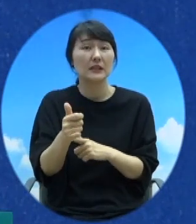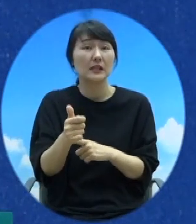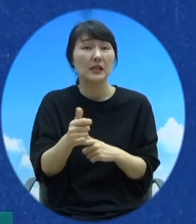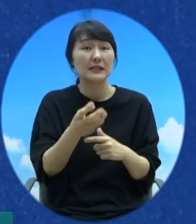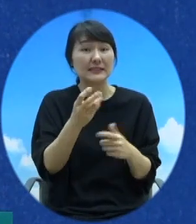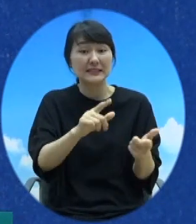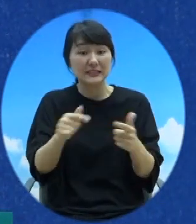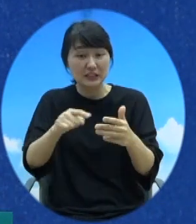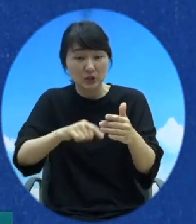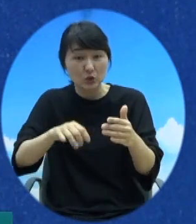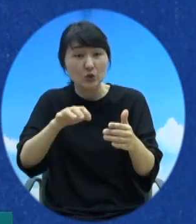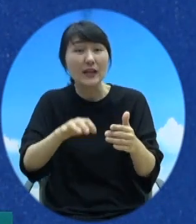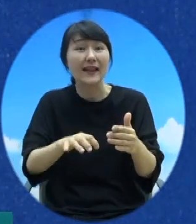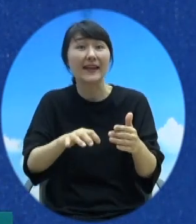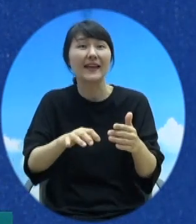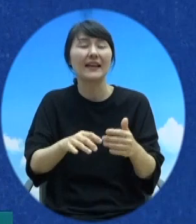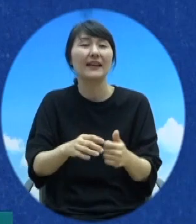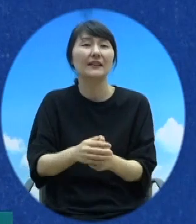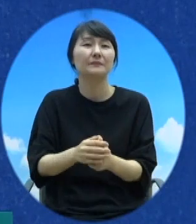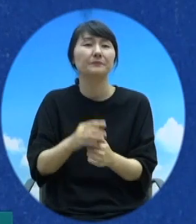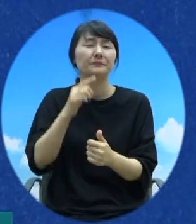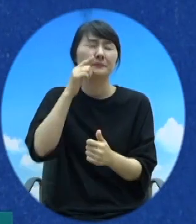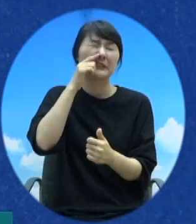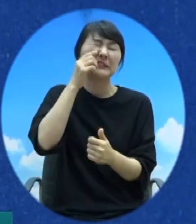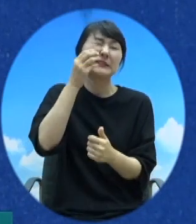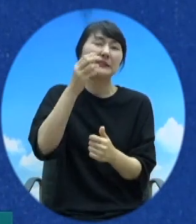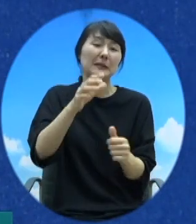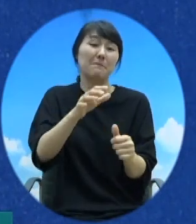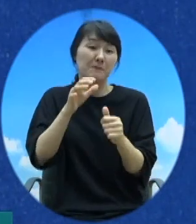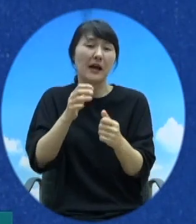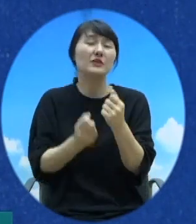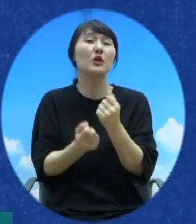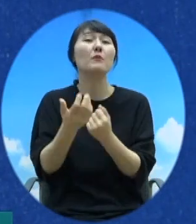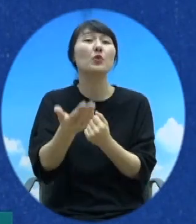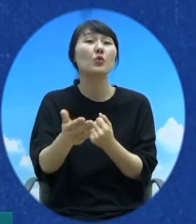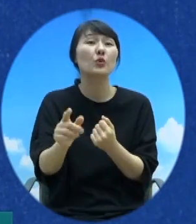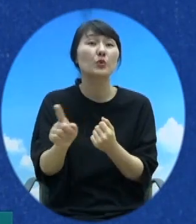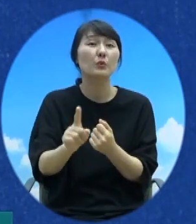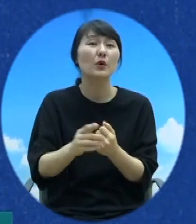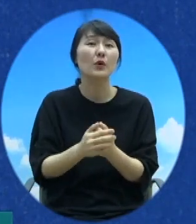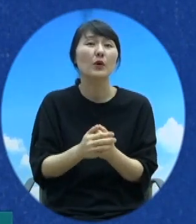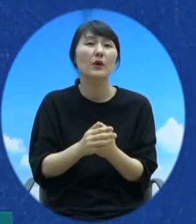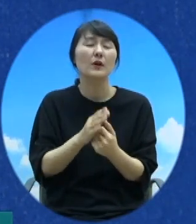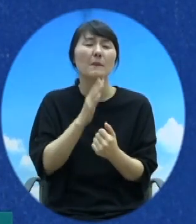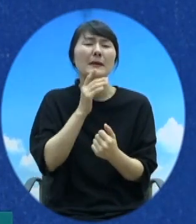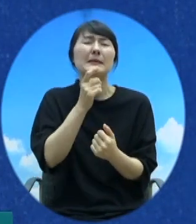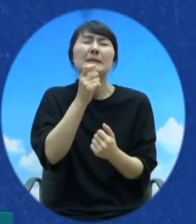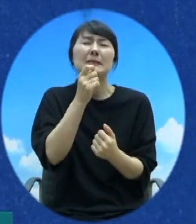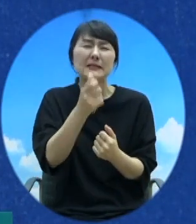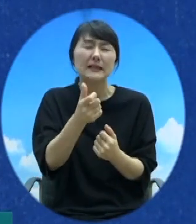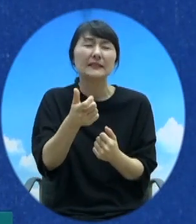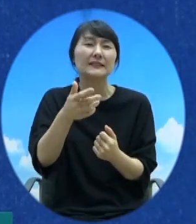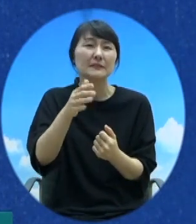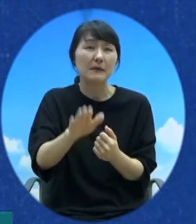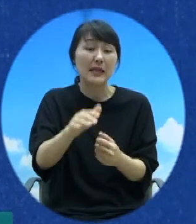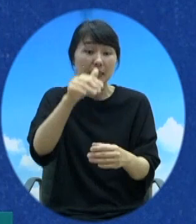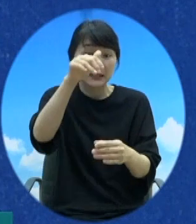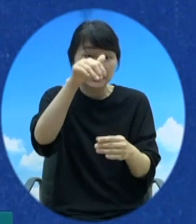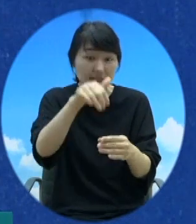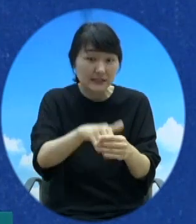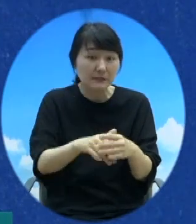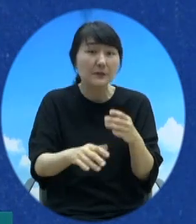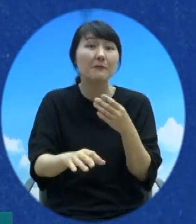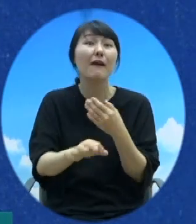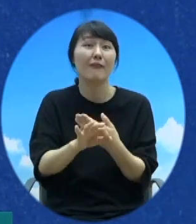중에 마치 이 겨자씨에 관한 말씀을 하신 것은 그건 아주 작은 씨앗인데 그것을 심으면